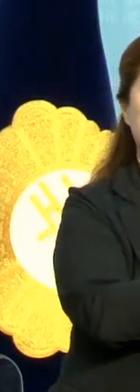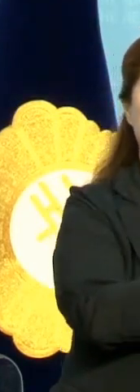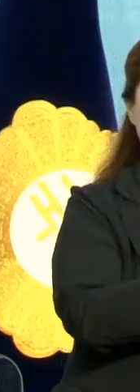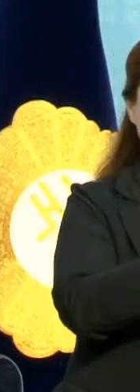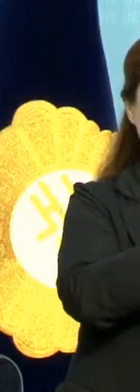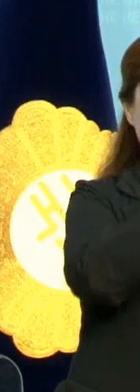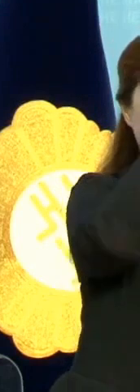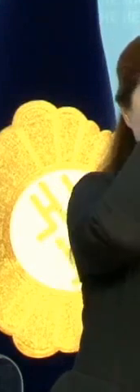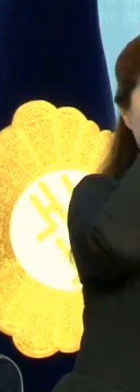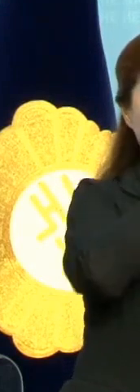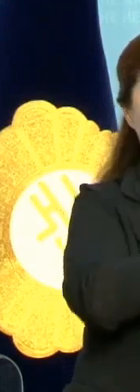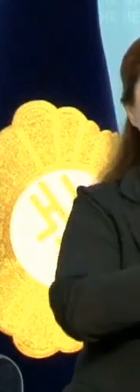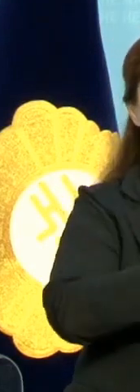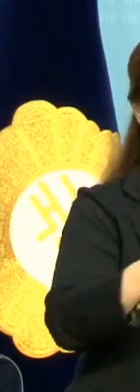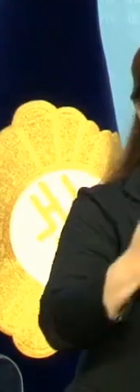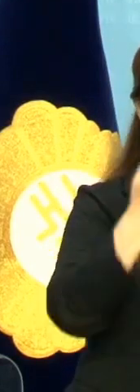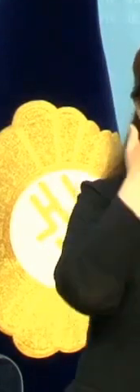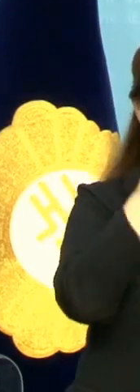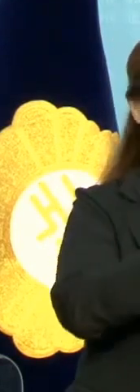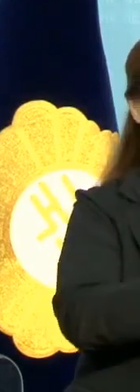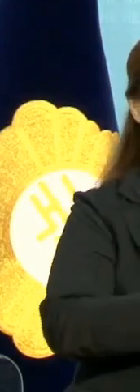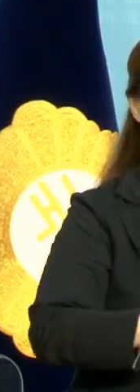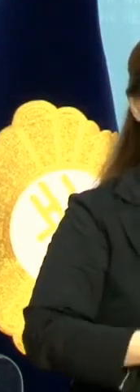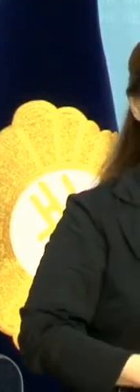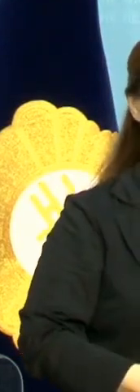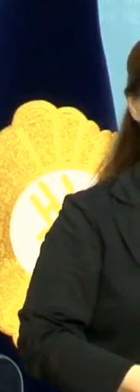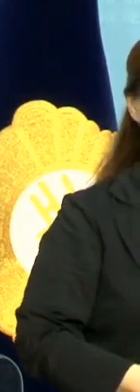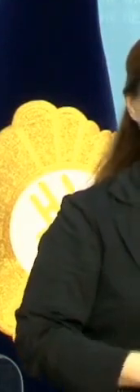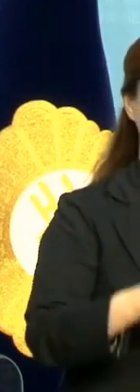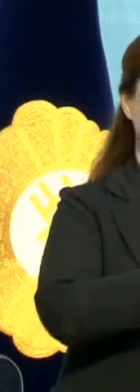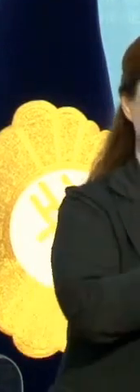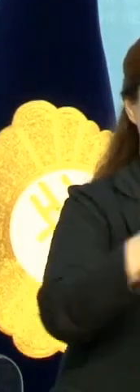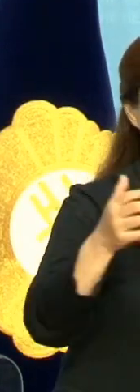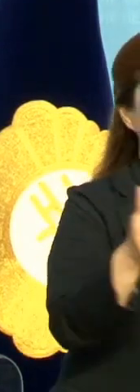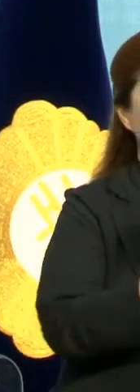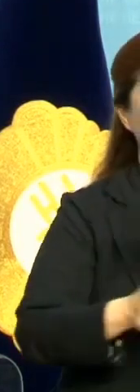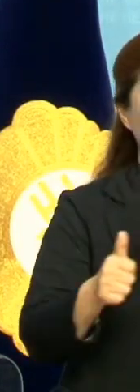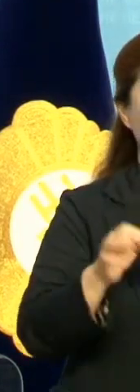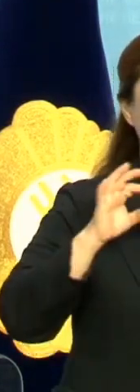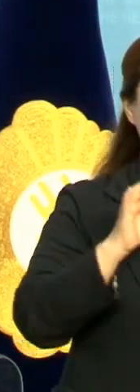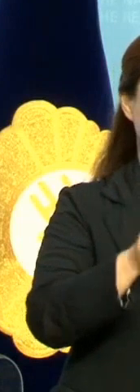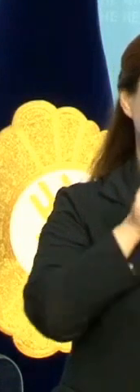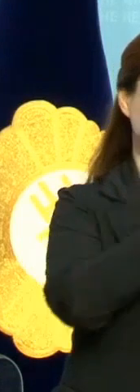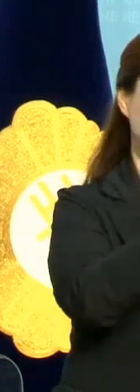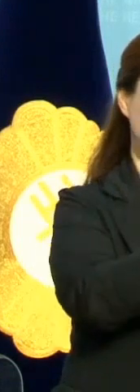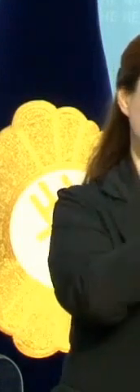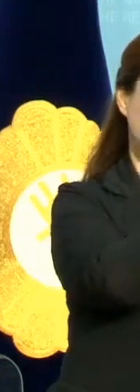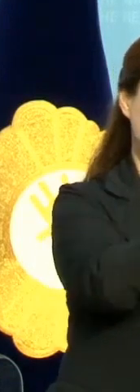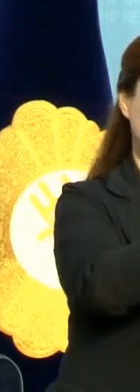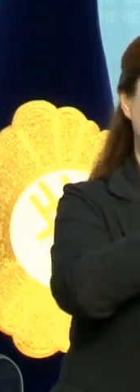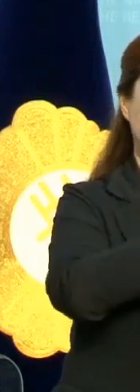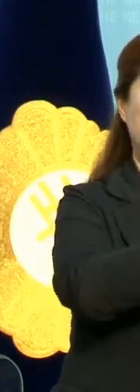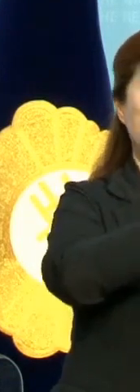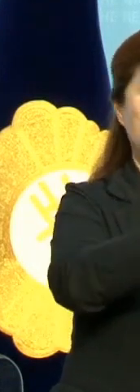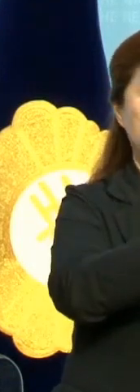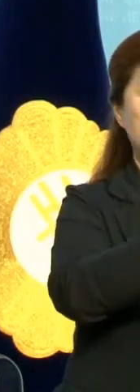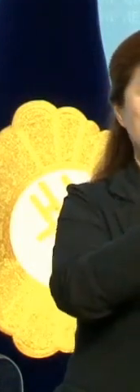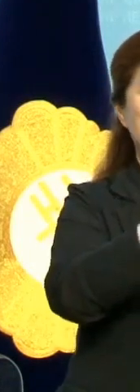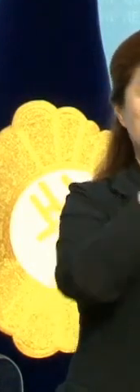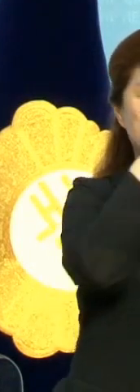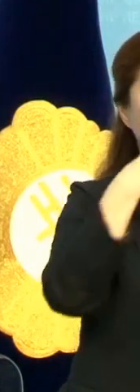상실했다는 사실이 드러났습니다. 시장과 국회에서의 계속된 경고와 지적에 금융당국이